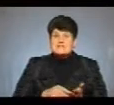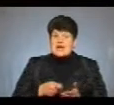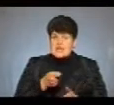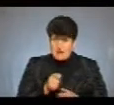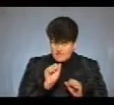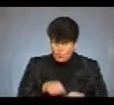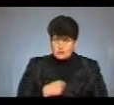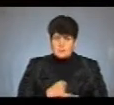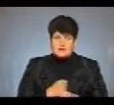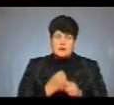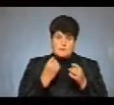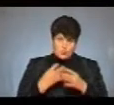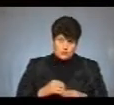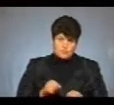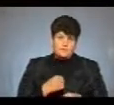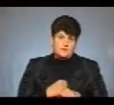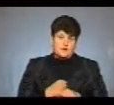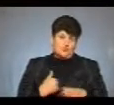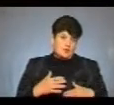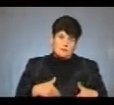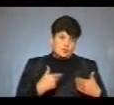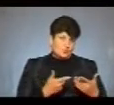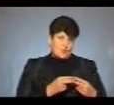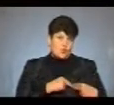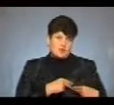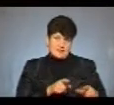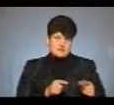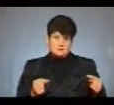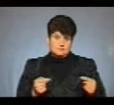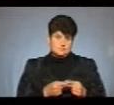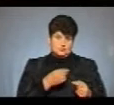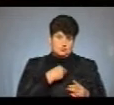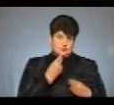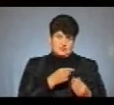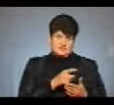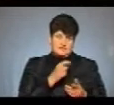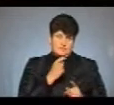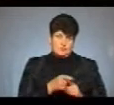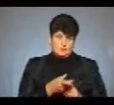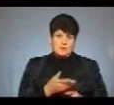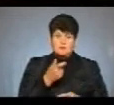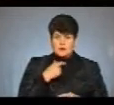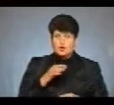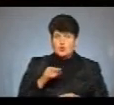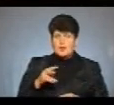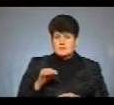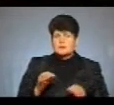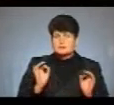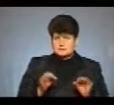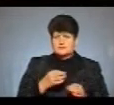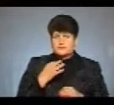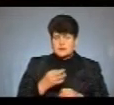працювати, і превентивно, і так далі. Тобто тут же я передаю слово колезі, який він дасть відповідно. Пан Олександр слушно замітив,